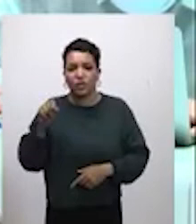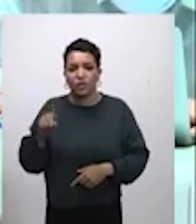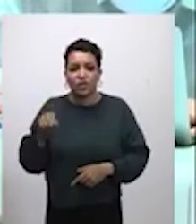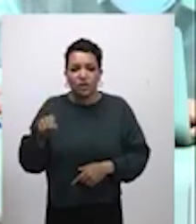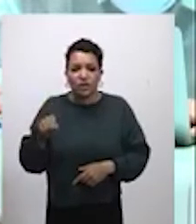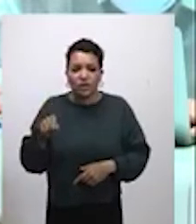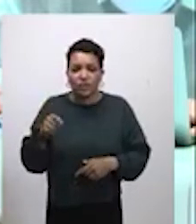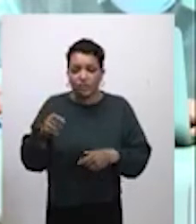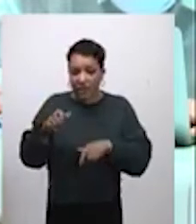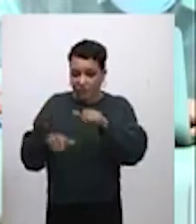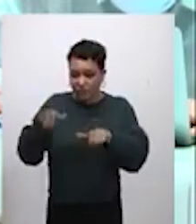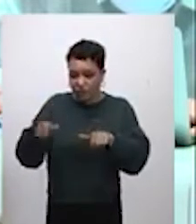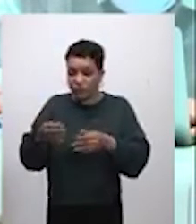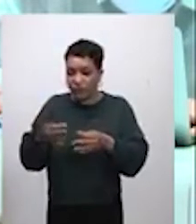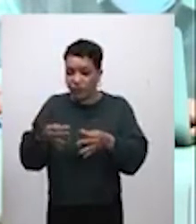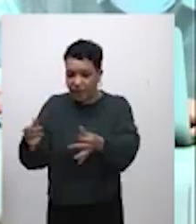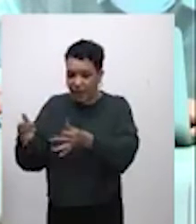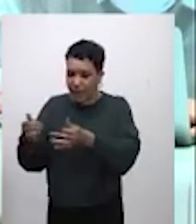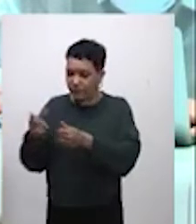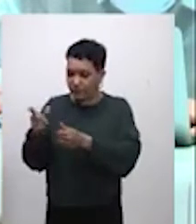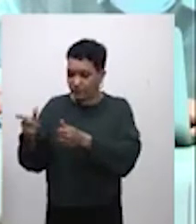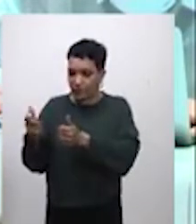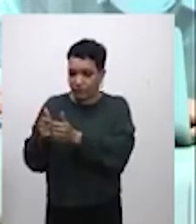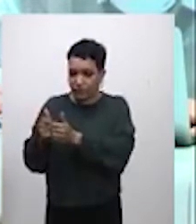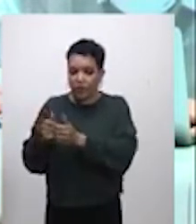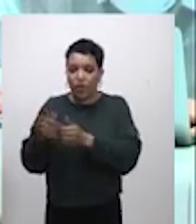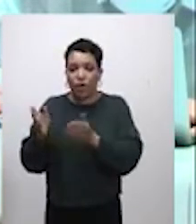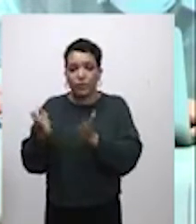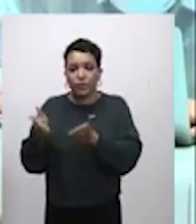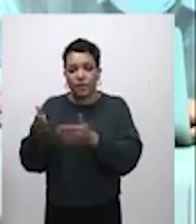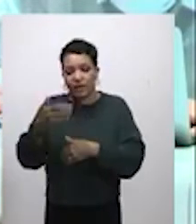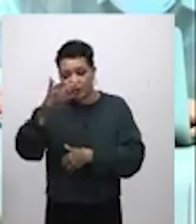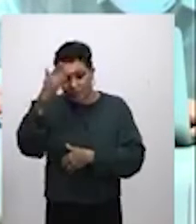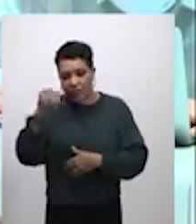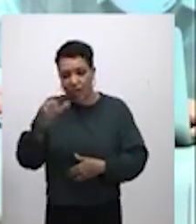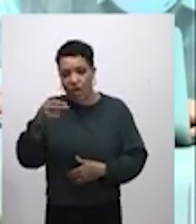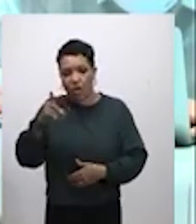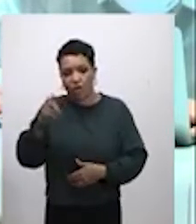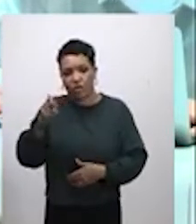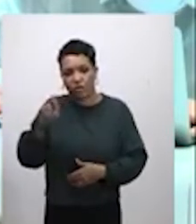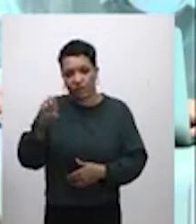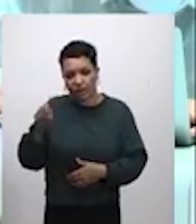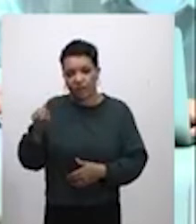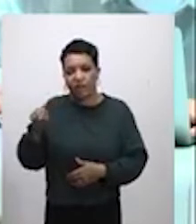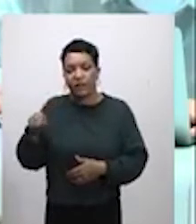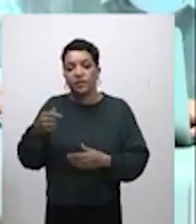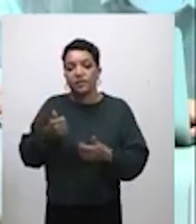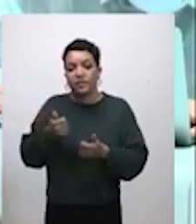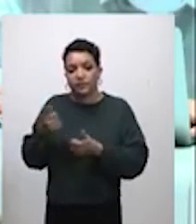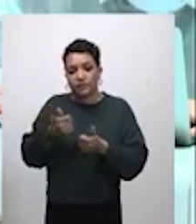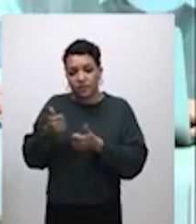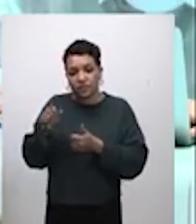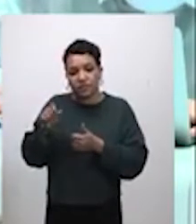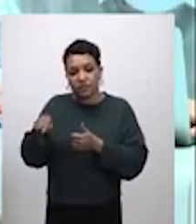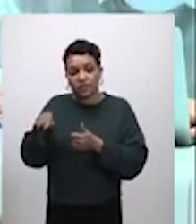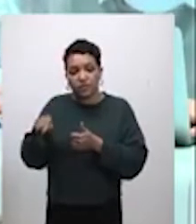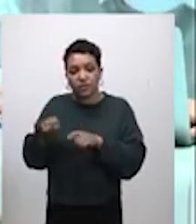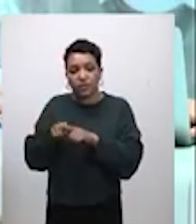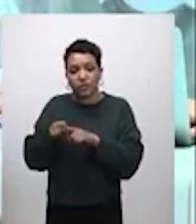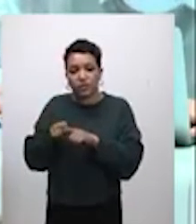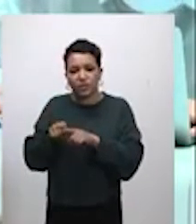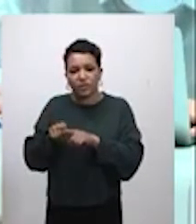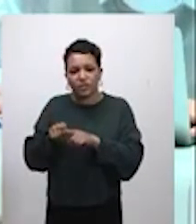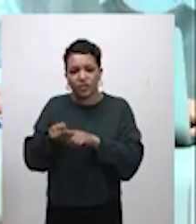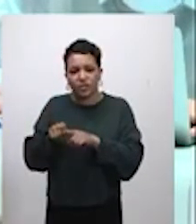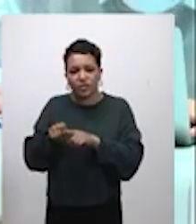très vulnérables, en lien notamment avec l'hôpital Saint-André, avec le service d'Isabelle Faure, élu municipal, qui ont été donc